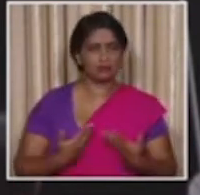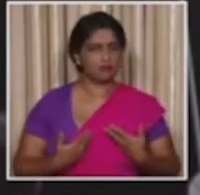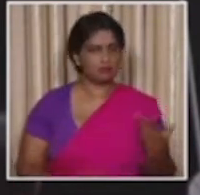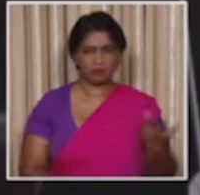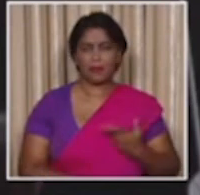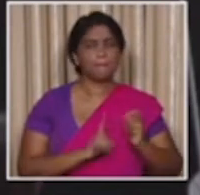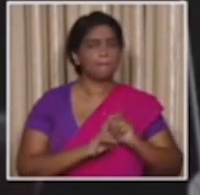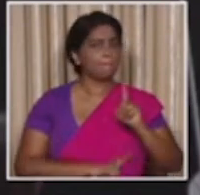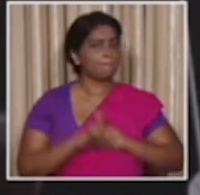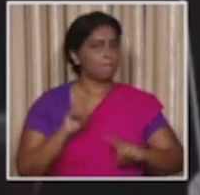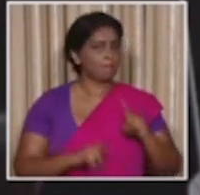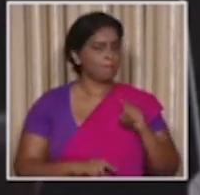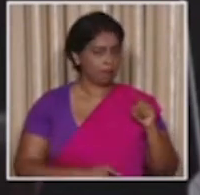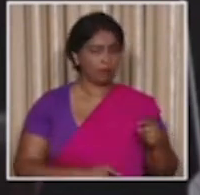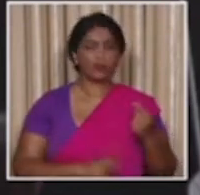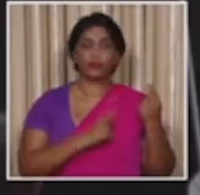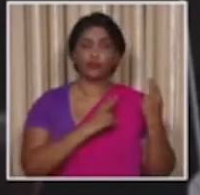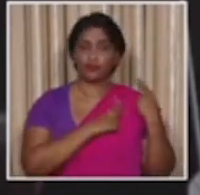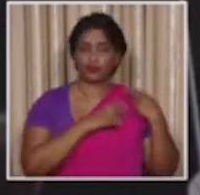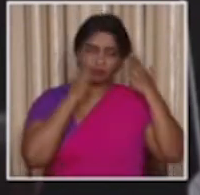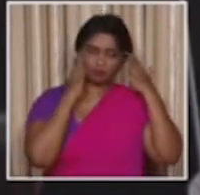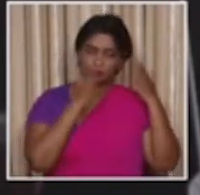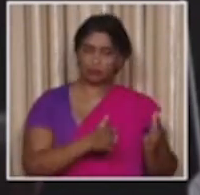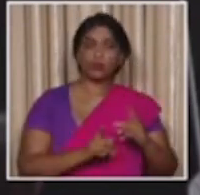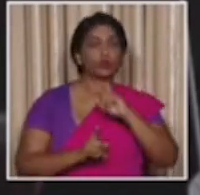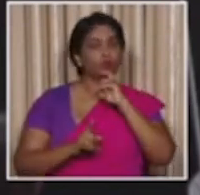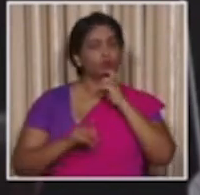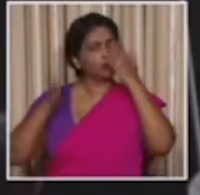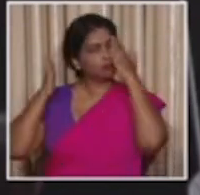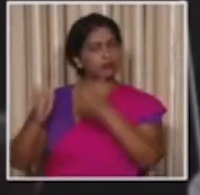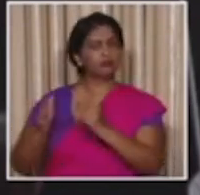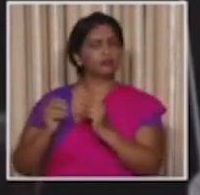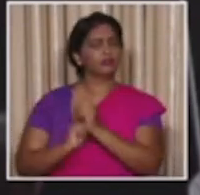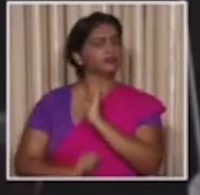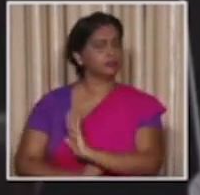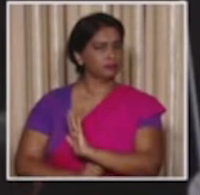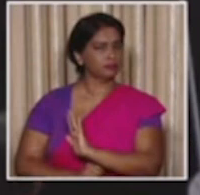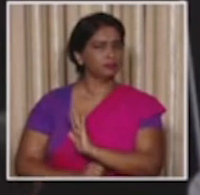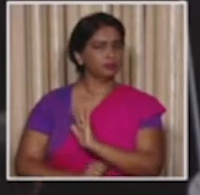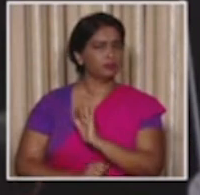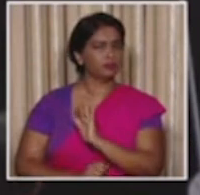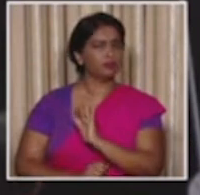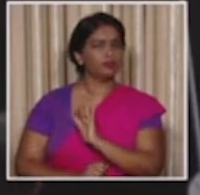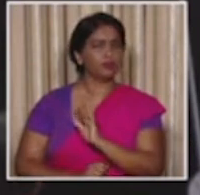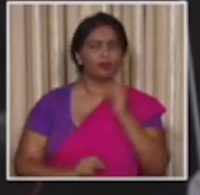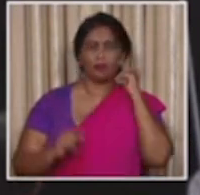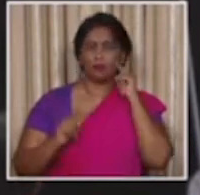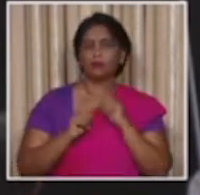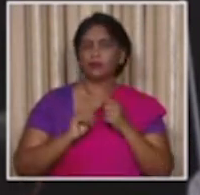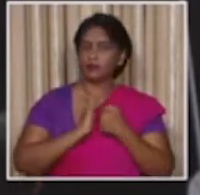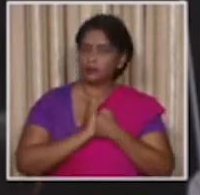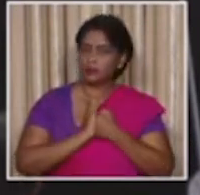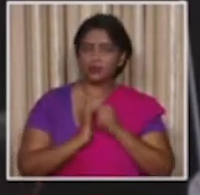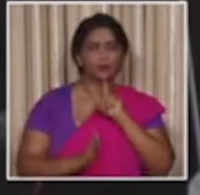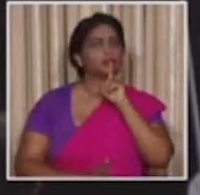නැහැ. පාර්ලිමේන්තුවට විෂයපටයක් තියෙනවා, අධිකරණයට විෂයපටයක් තියෙනවා. මම ඔබතුමාගේ අවධානය බොහොම ගෞරවයෙන්